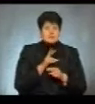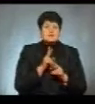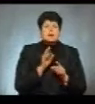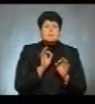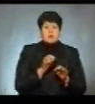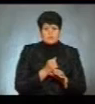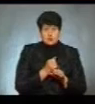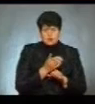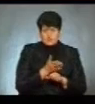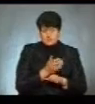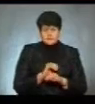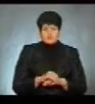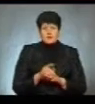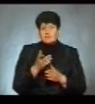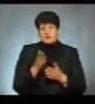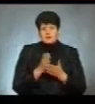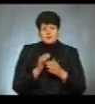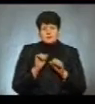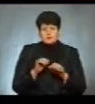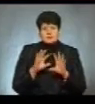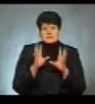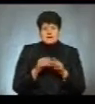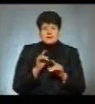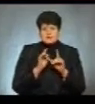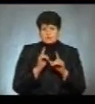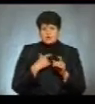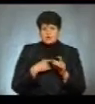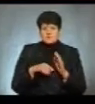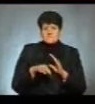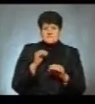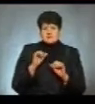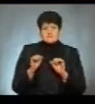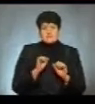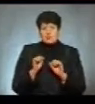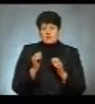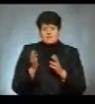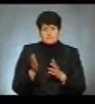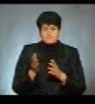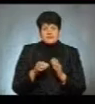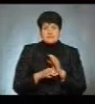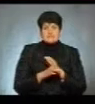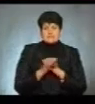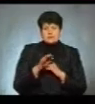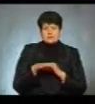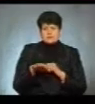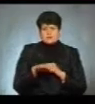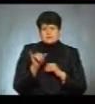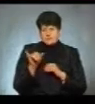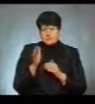робити. Також ви маєте право на загальних зборах собі вибрати управителя. На східному масиві у вас